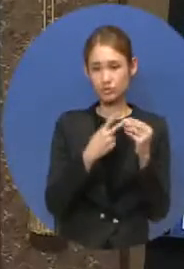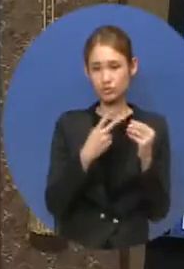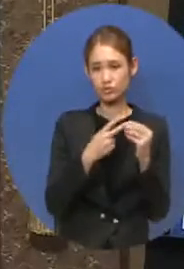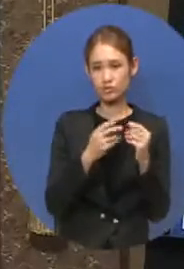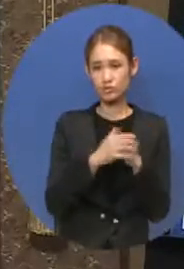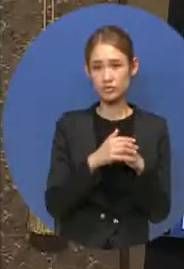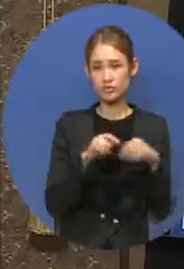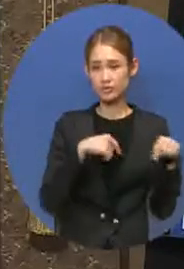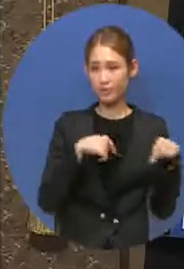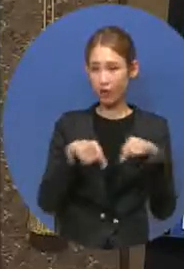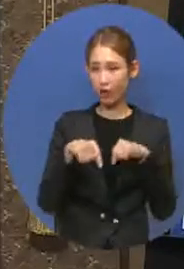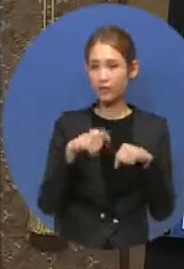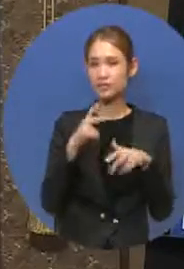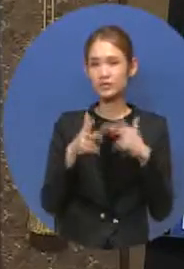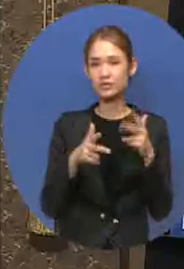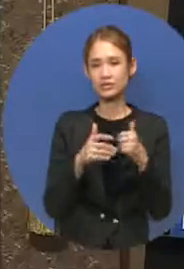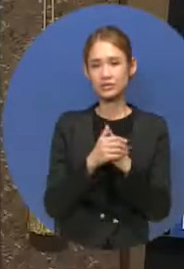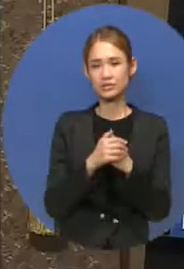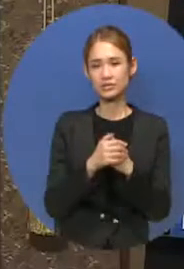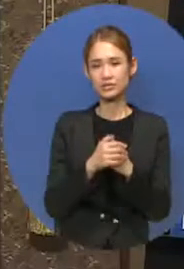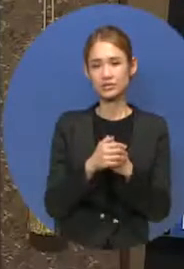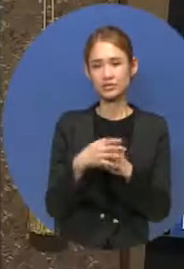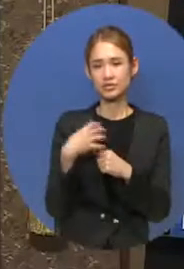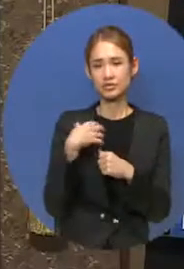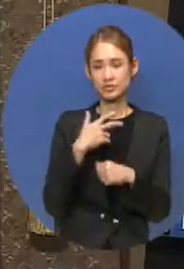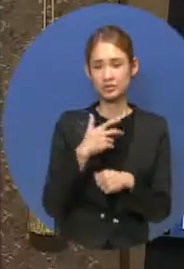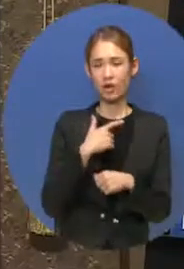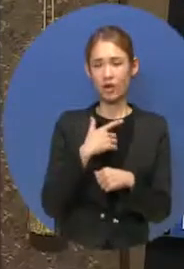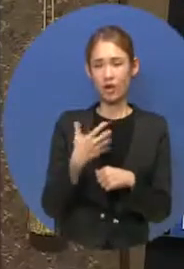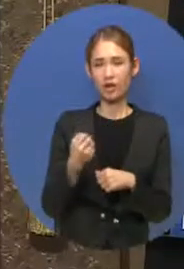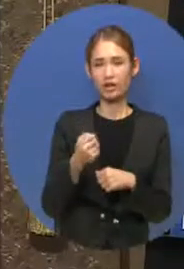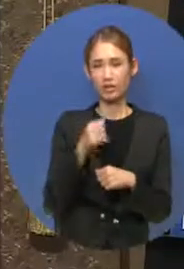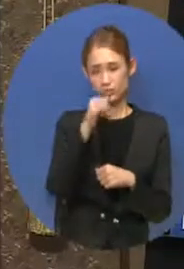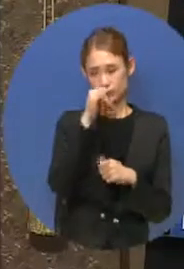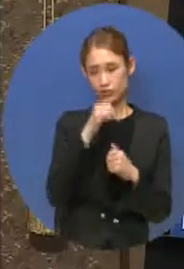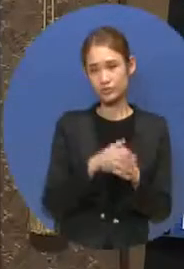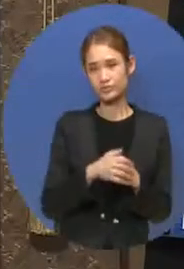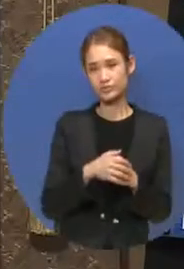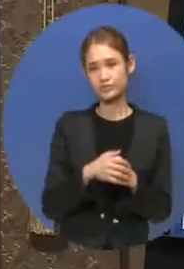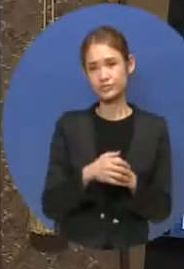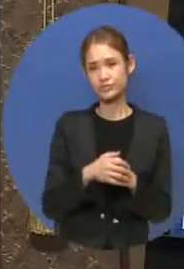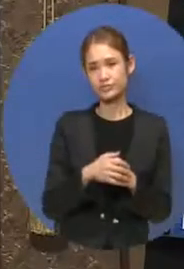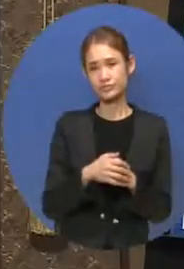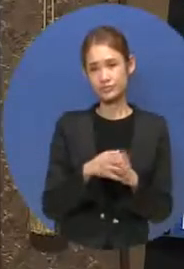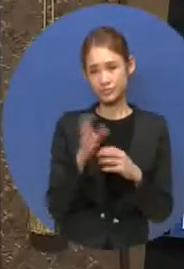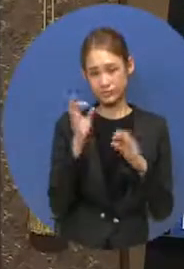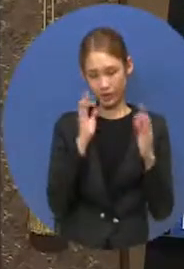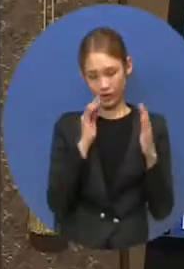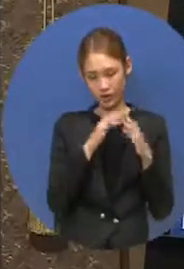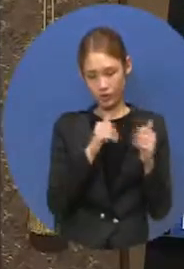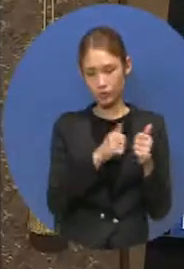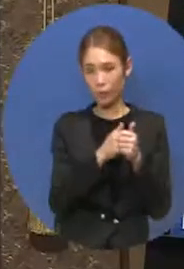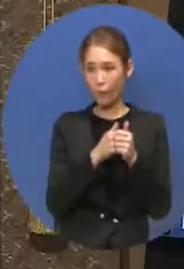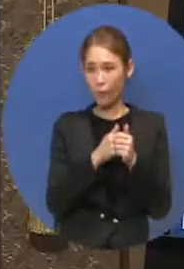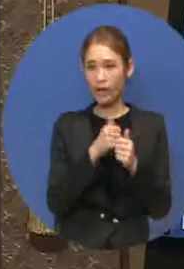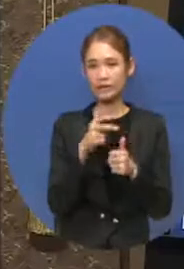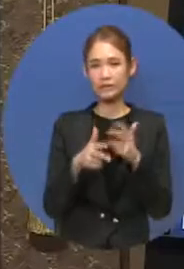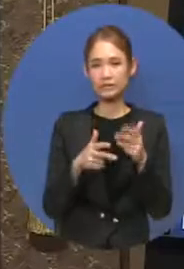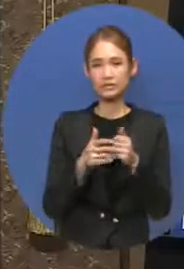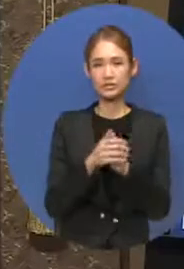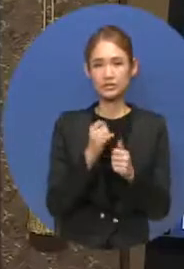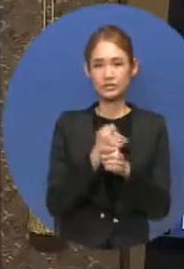경우에는 저희가 정책 사업이니까 시립 기관으로서의 정체성을 가져가는 거고요. 찾아가고 있는 동행 사업은